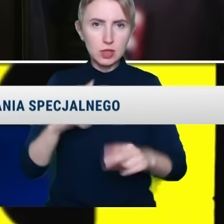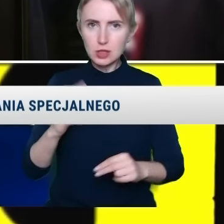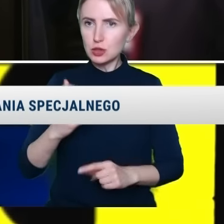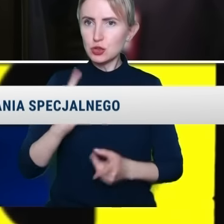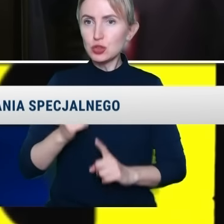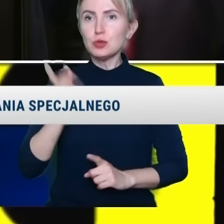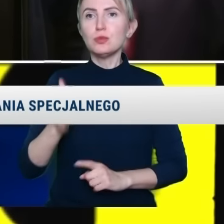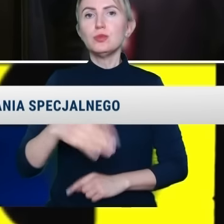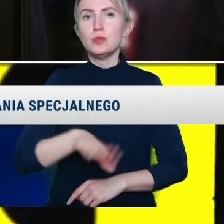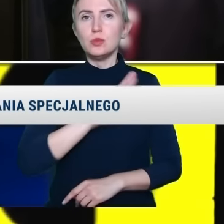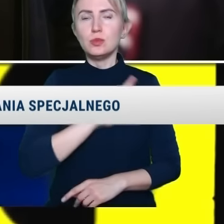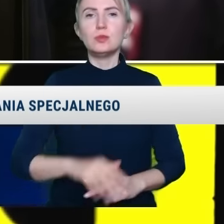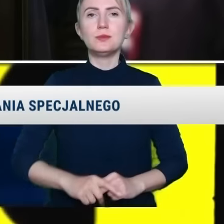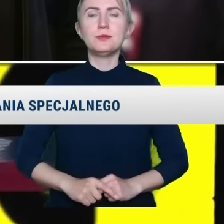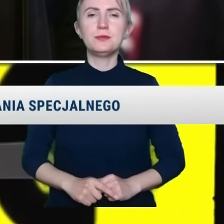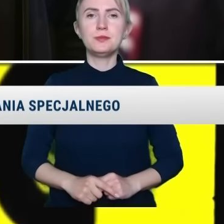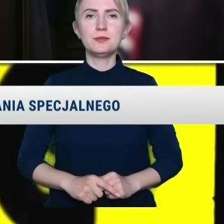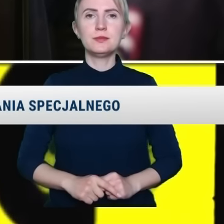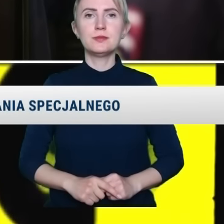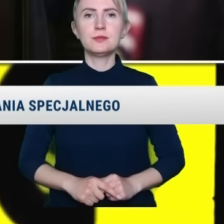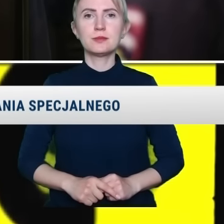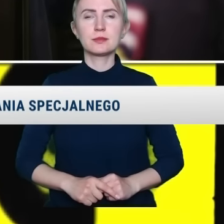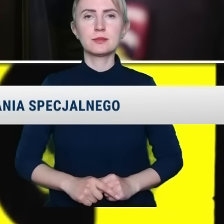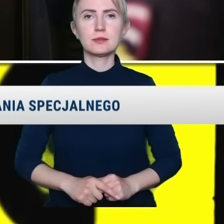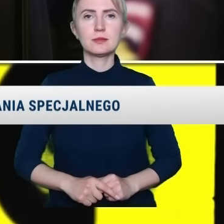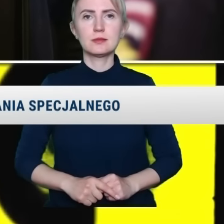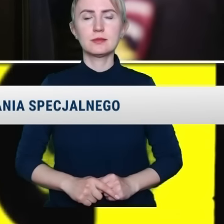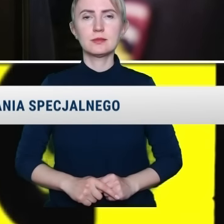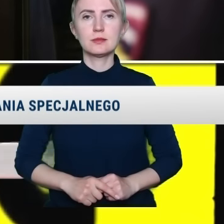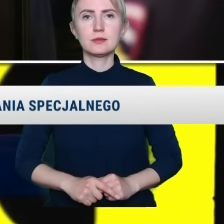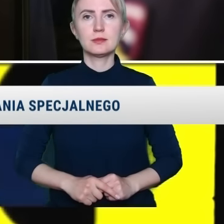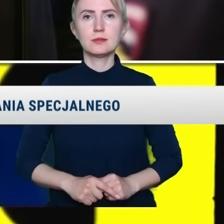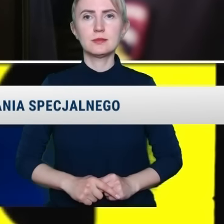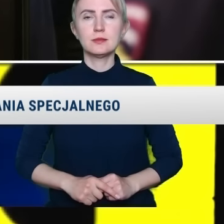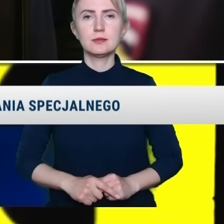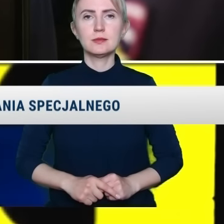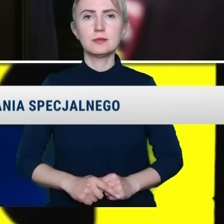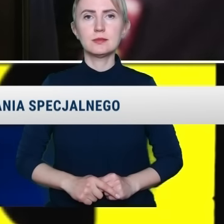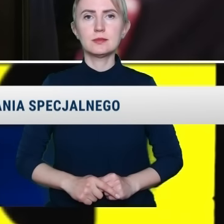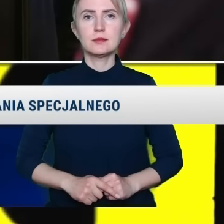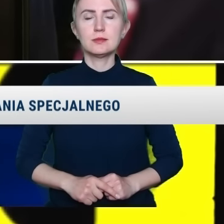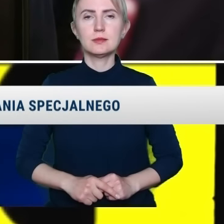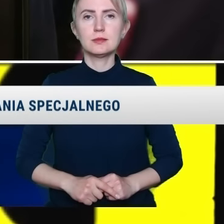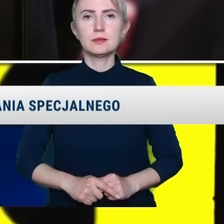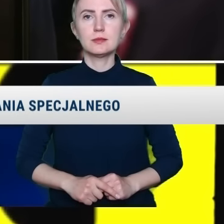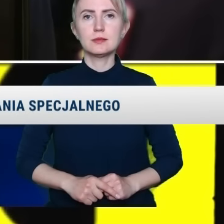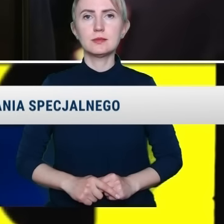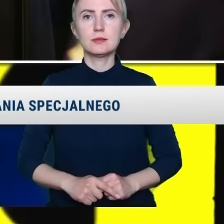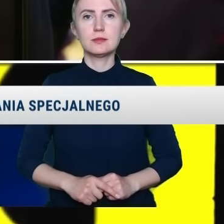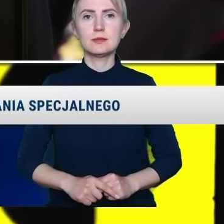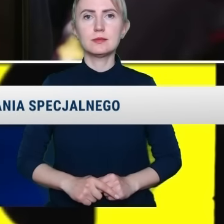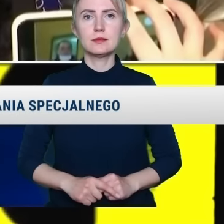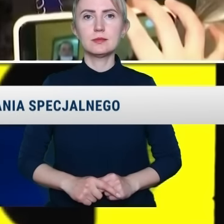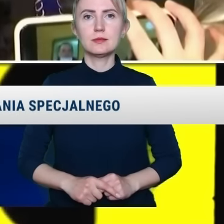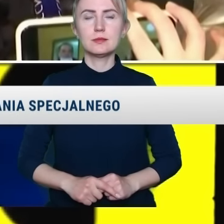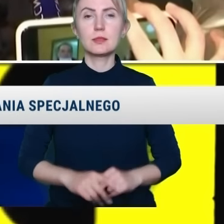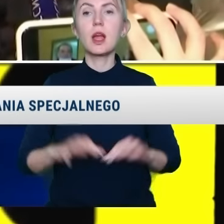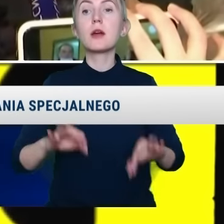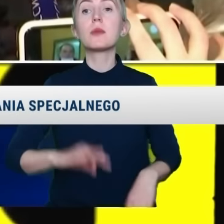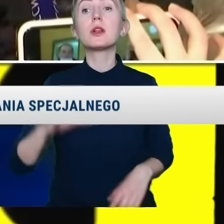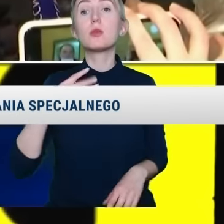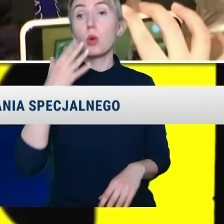zginie, że tak szybko po prostu go system uśmierci w kolonii karnej. Pani mówiła o